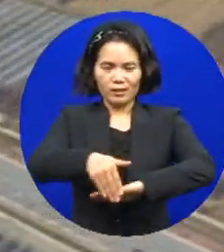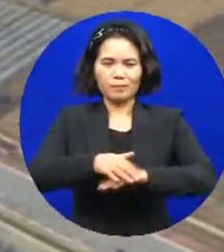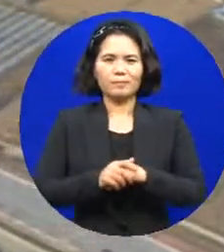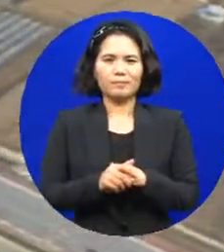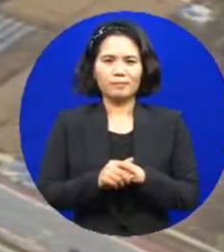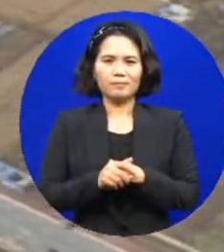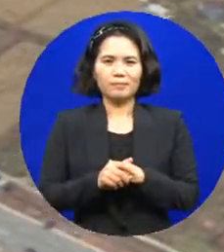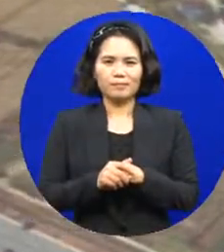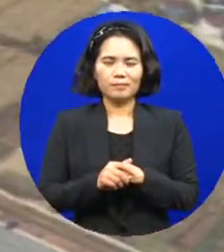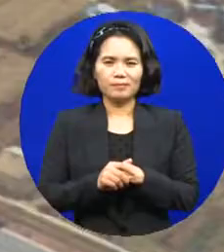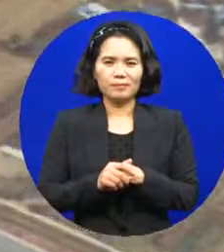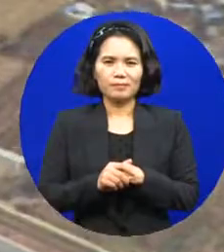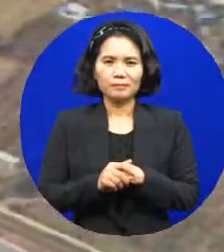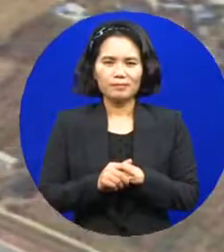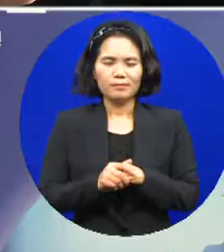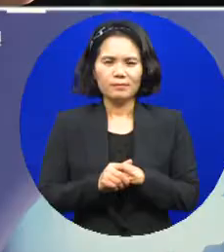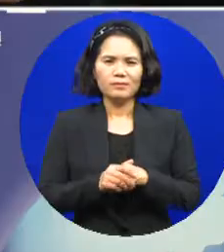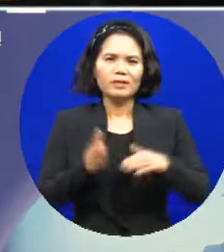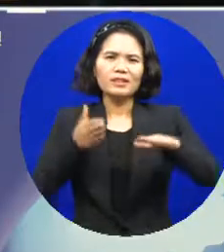방침입니다.